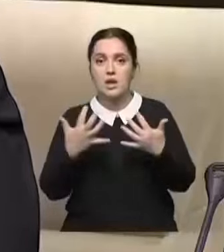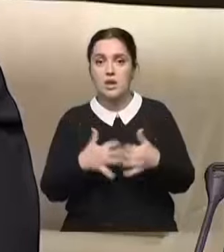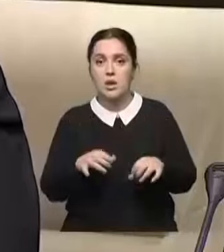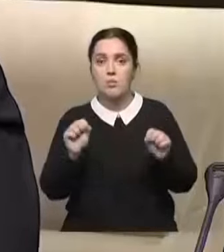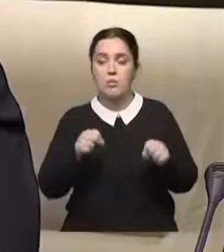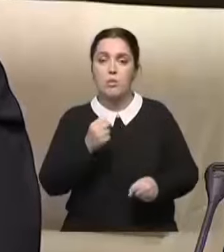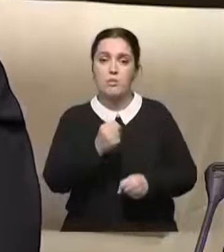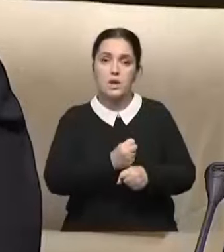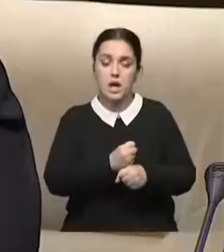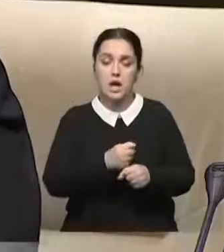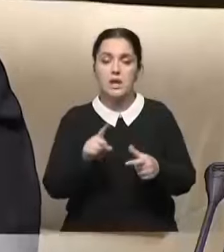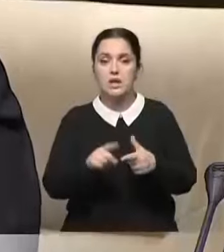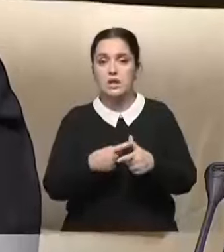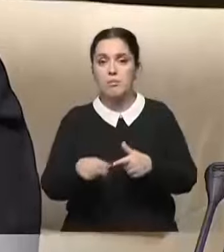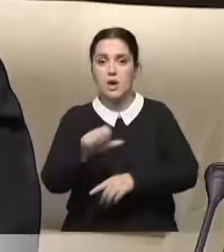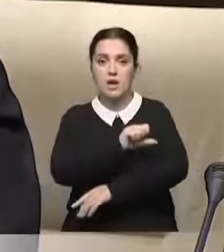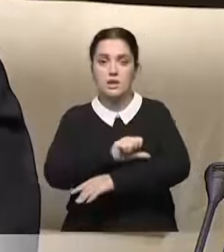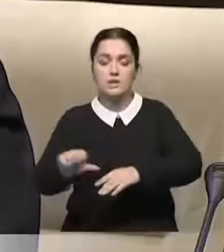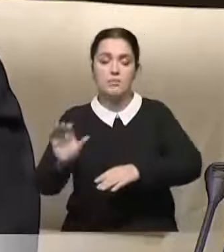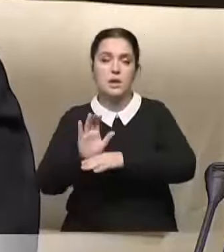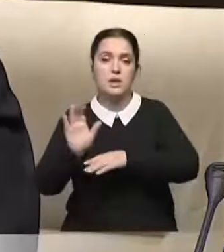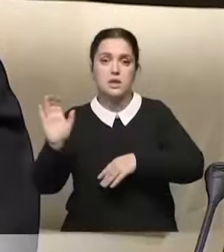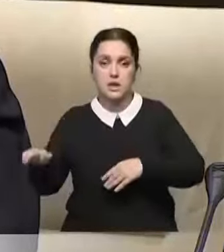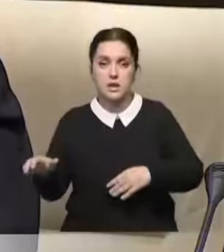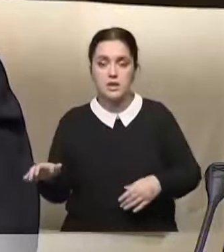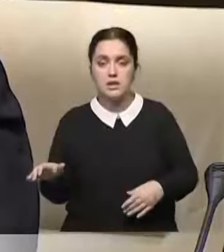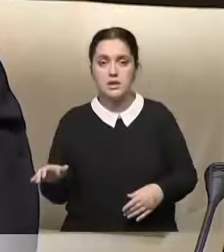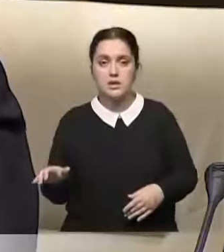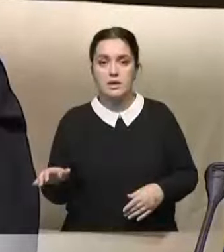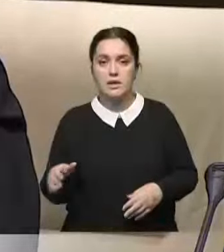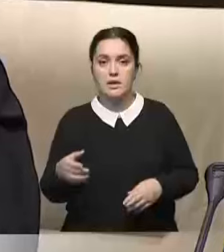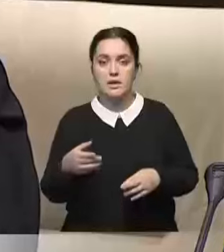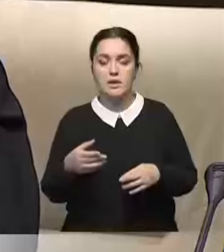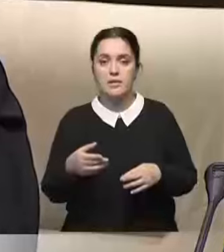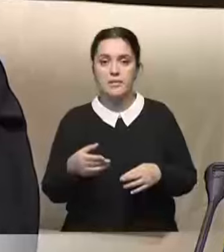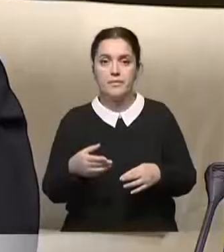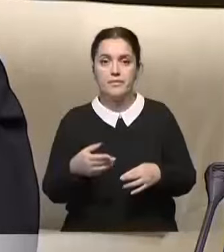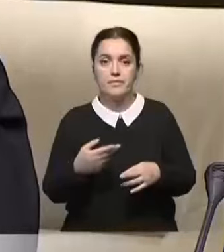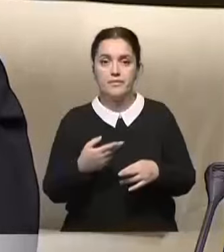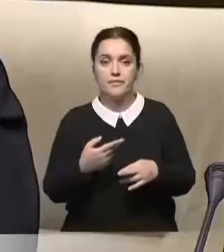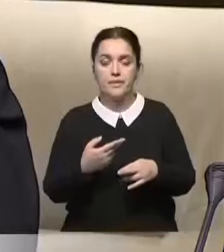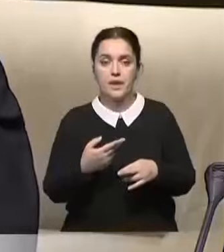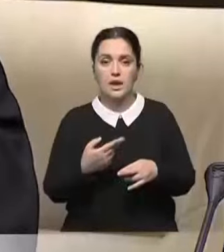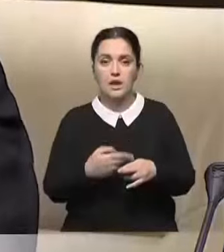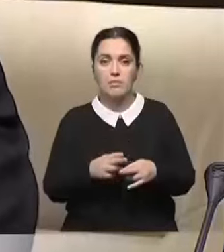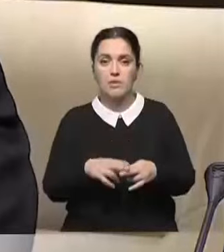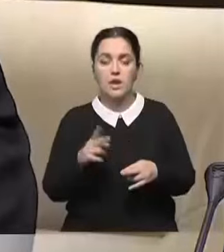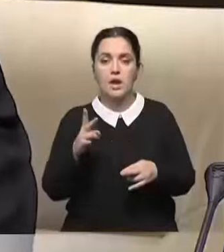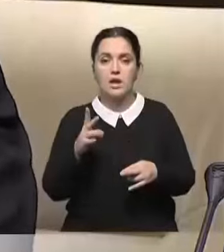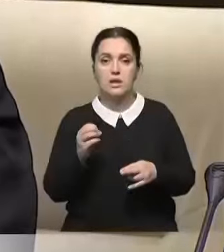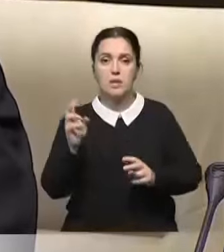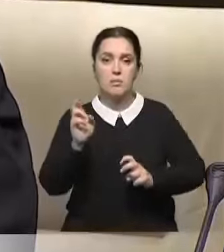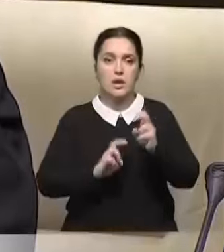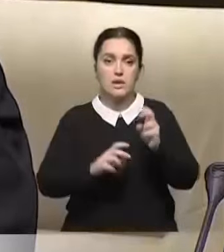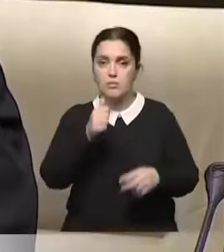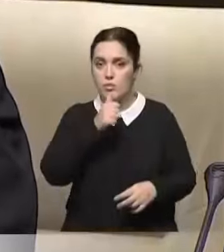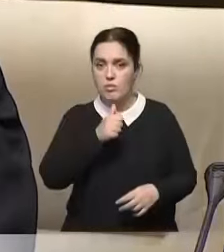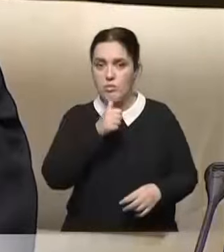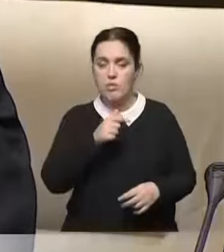быть переработано, либо экспортировано. Потому что остальные, к сожалению, они либо снимаются не промышленным способом, либо по